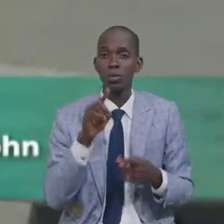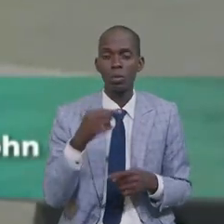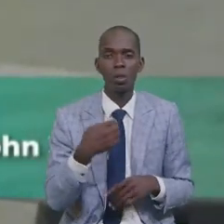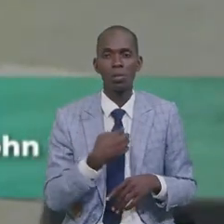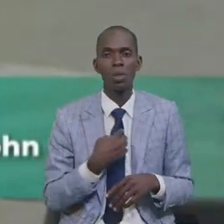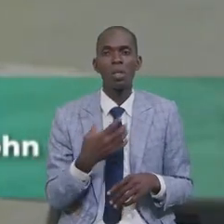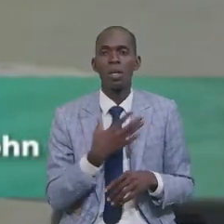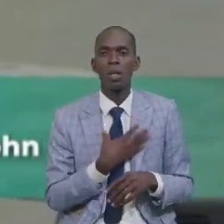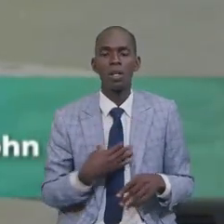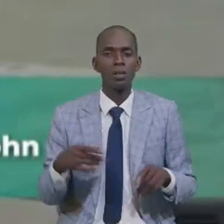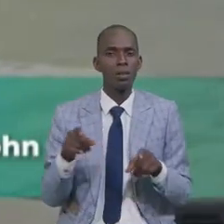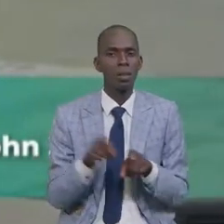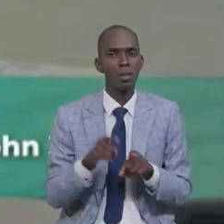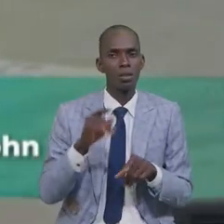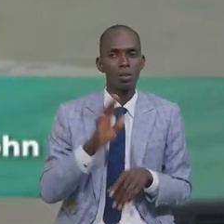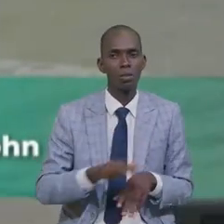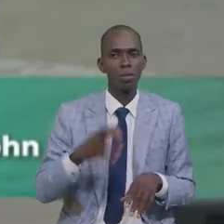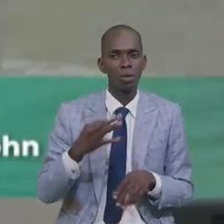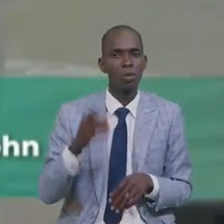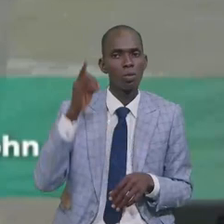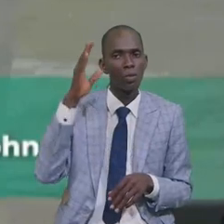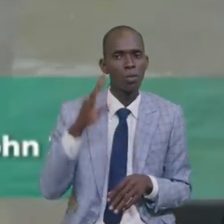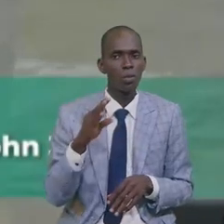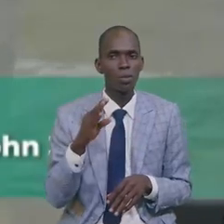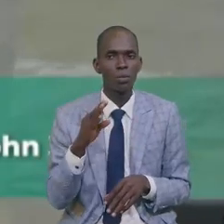Dieu. Toujours présent avec nous.